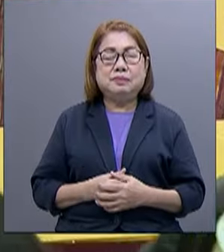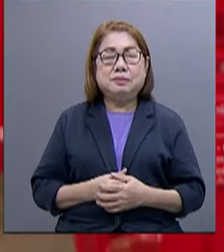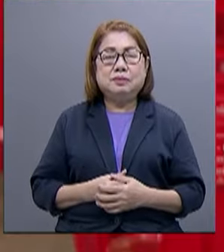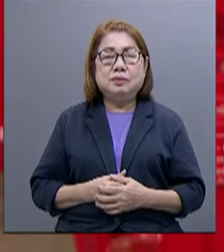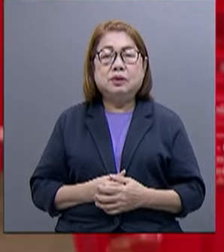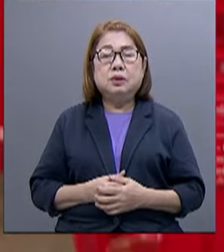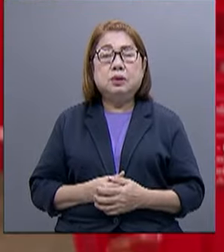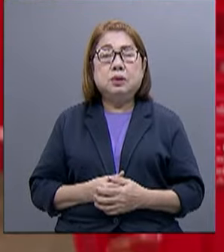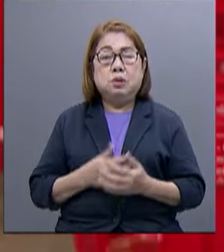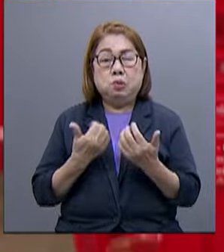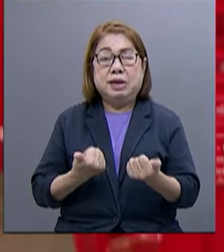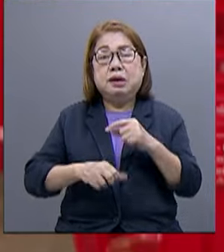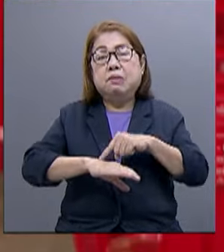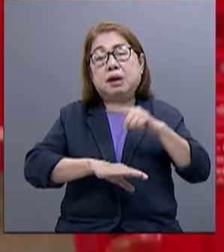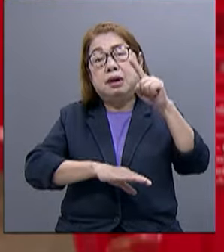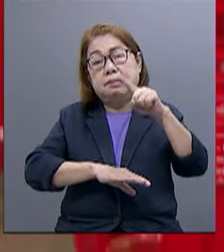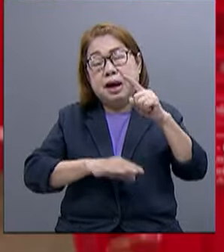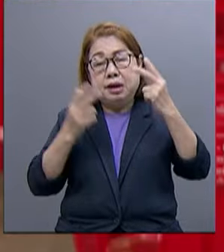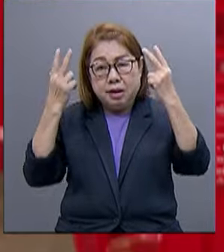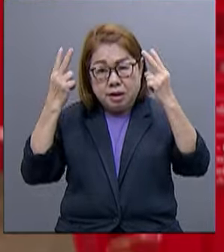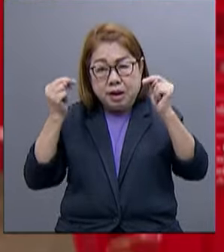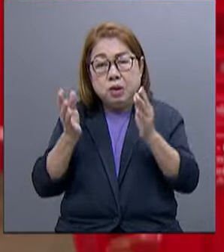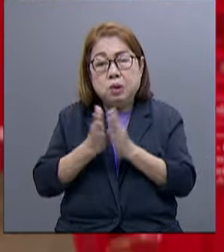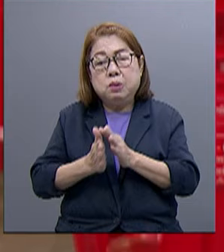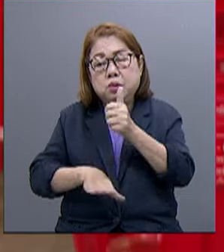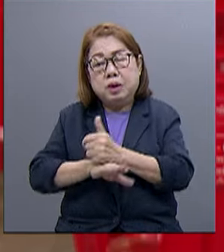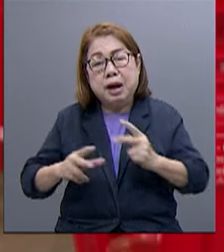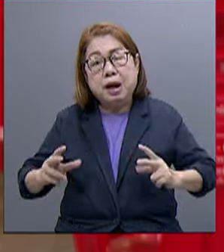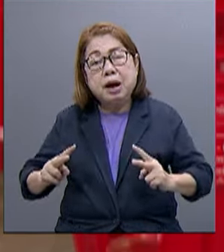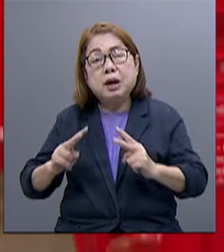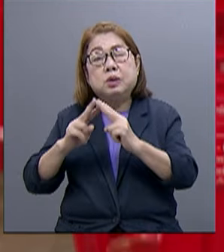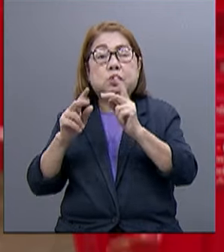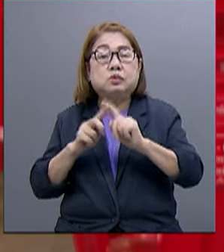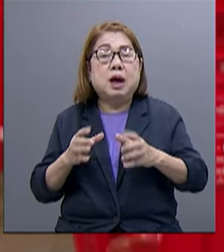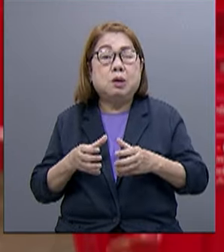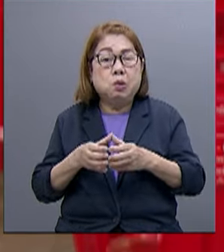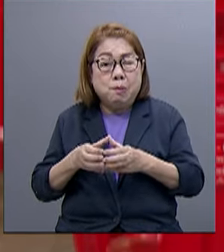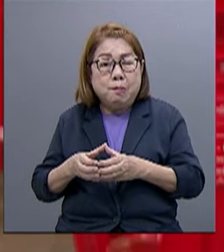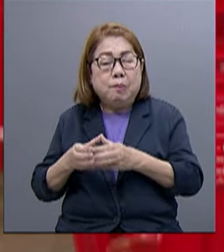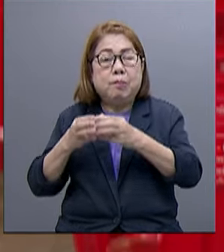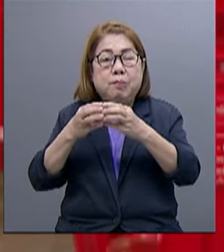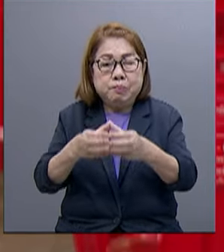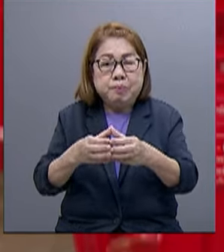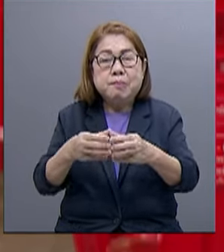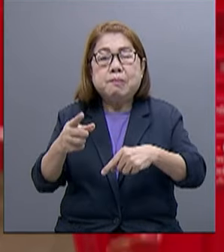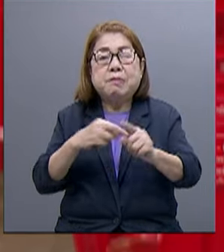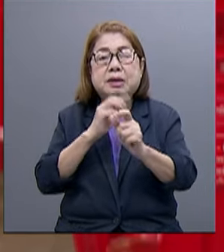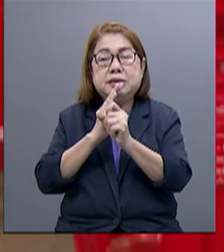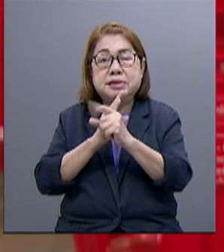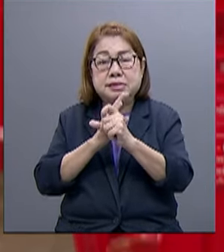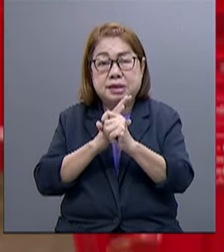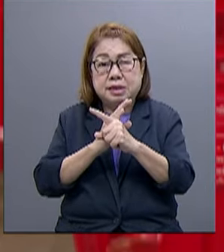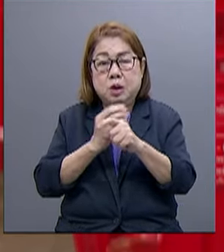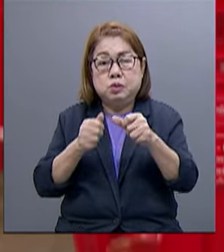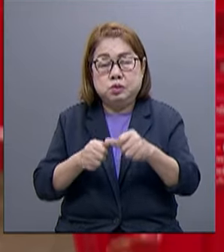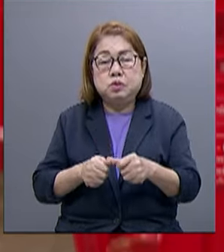ตลอดช่วงบ่ายของวันนี้นะคะนายกรัฐมนตรีและคณะก็ยังคงมีภารกิจนะคะที่จังหวัดศรีสะเกษแห่งนี้นะคะส่วนกำ